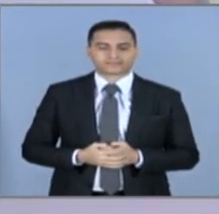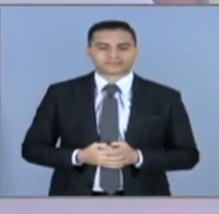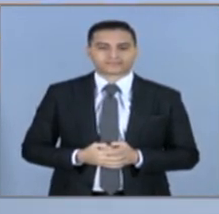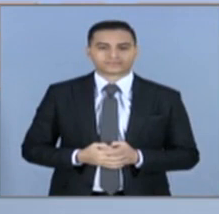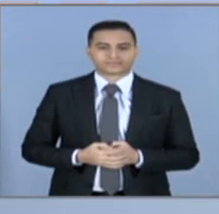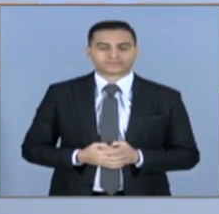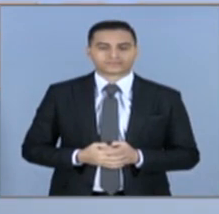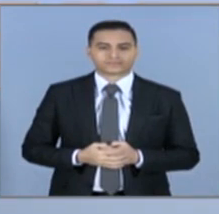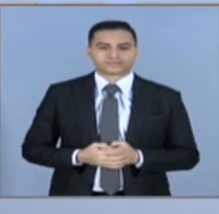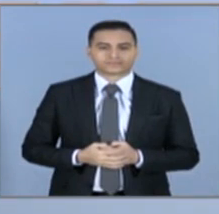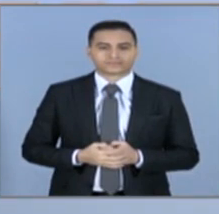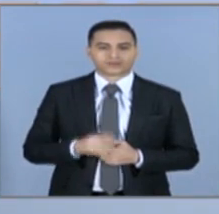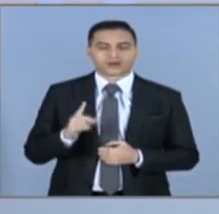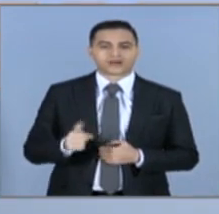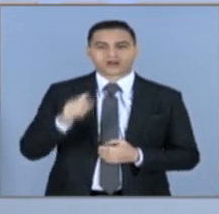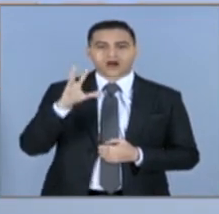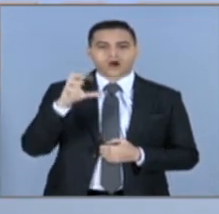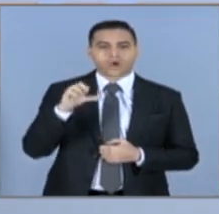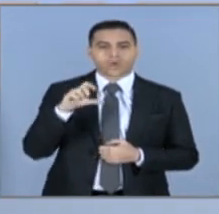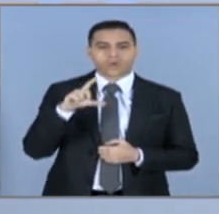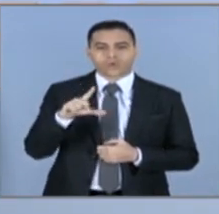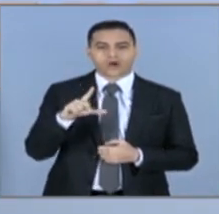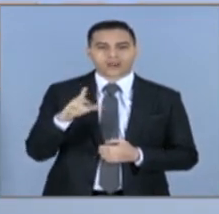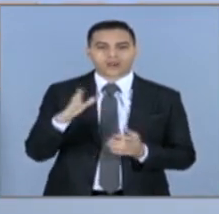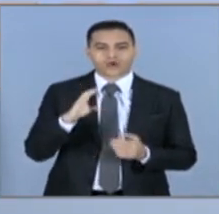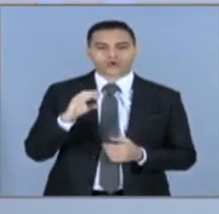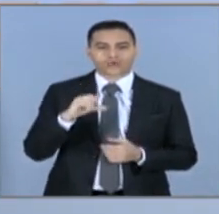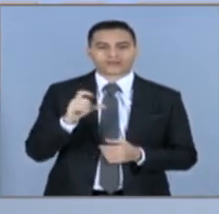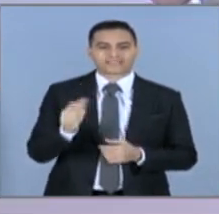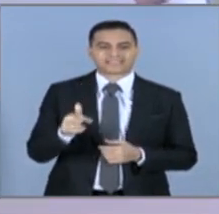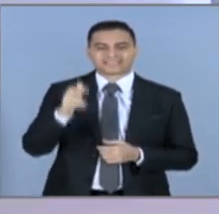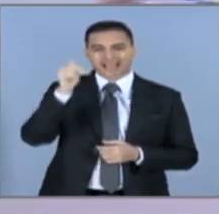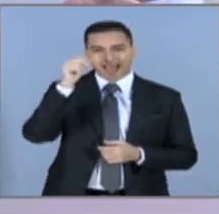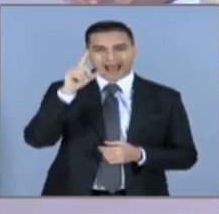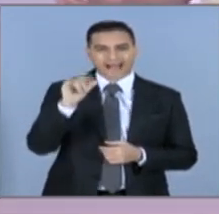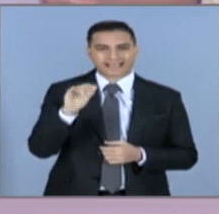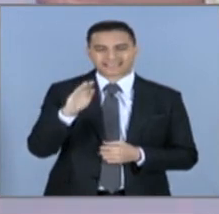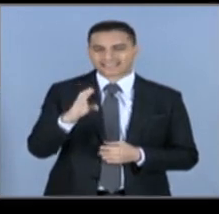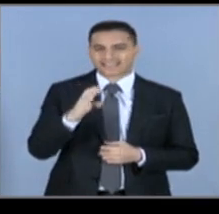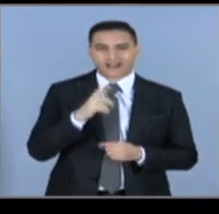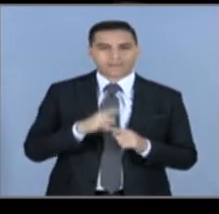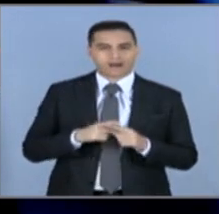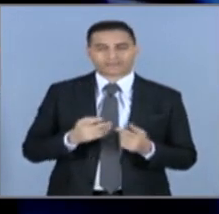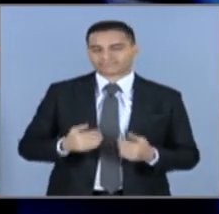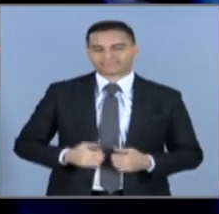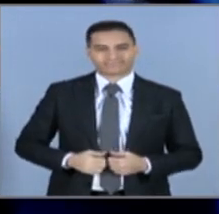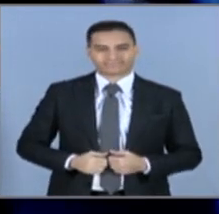راؤول. راؤول جونزاليس. إجابة خاطئة.